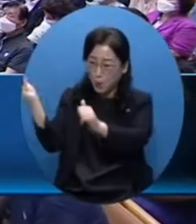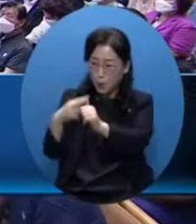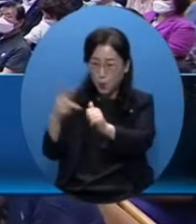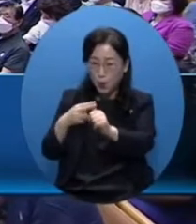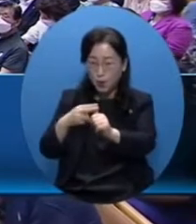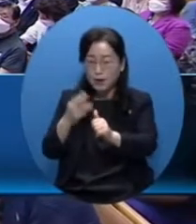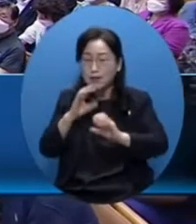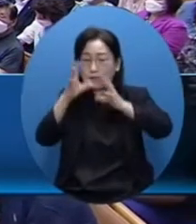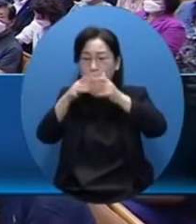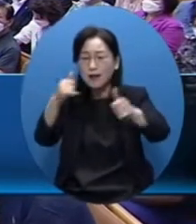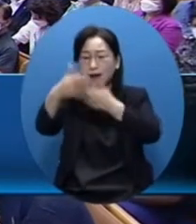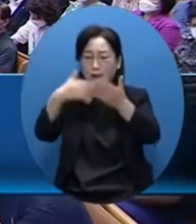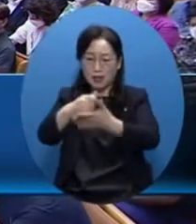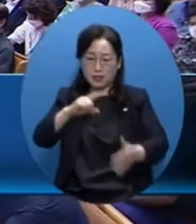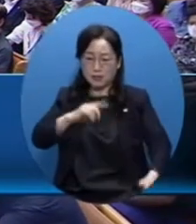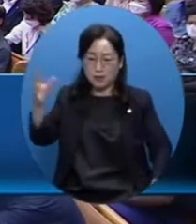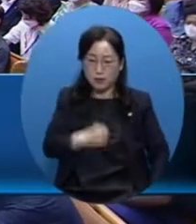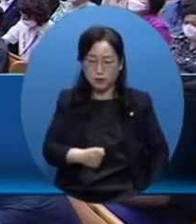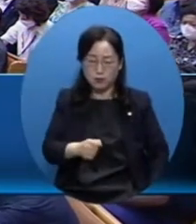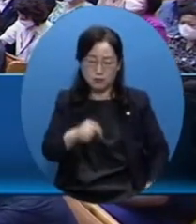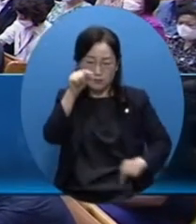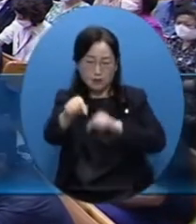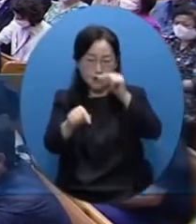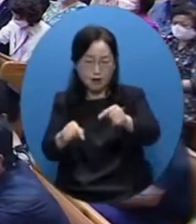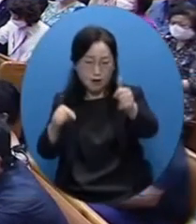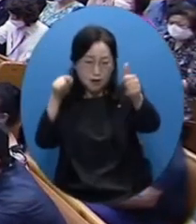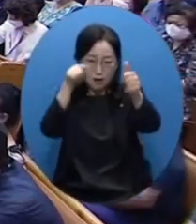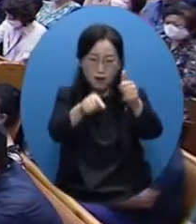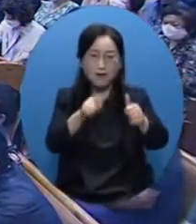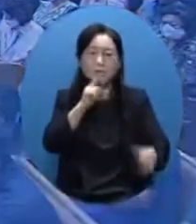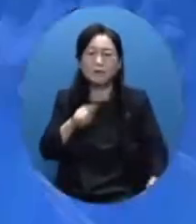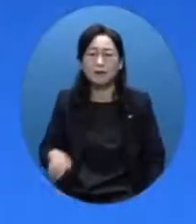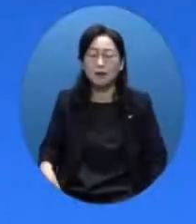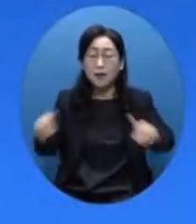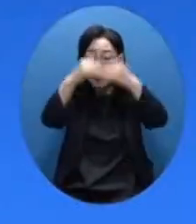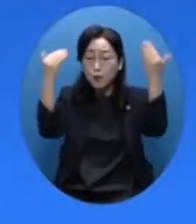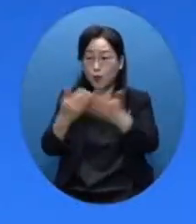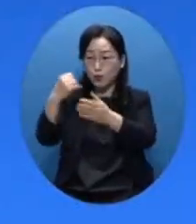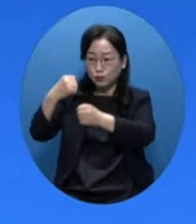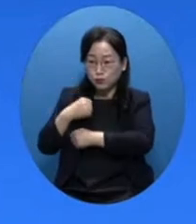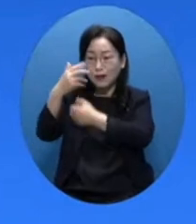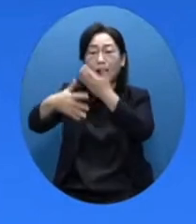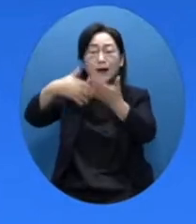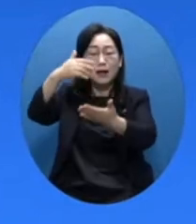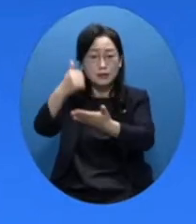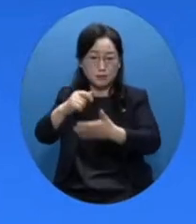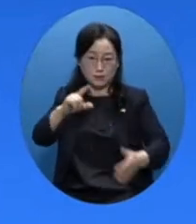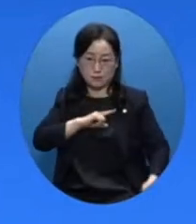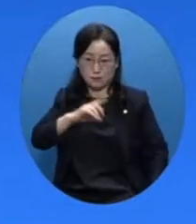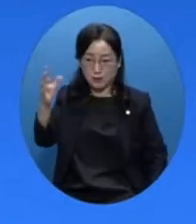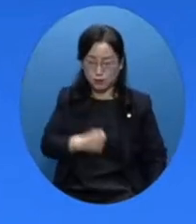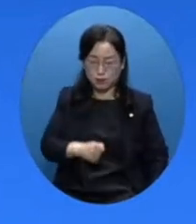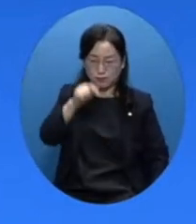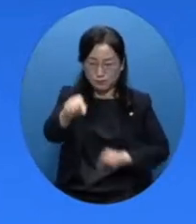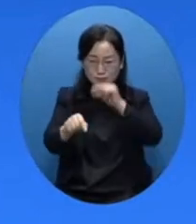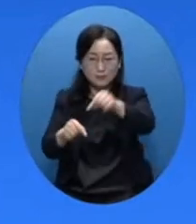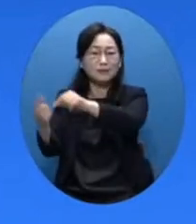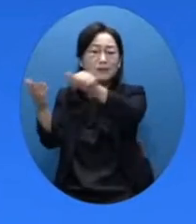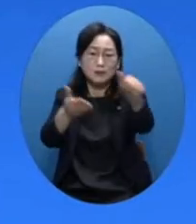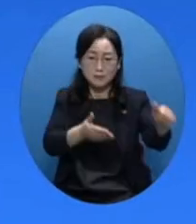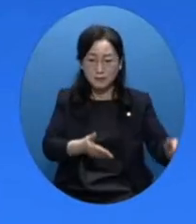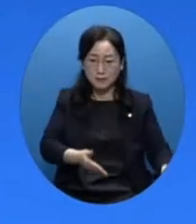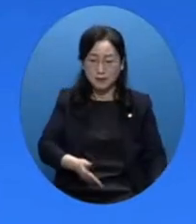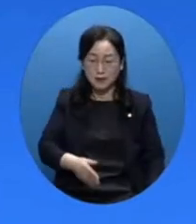네게 나아가 너라 강물에 하나님의 야외 하나님의 이름을 가지고 담배 전재 나가시기 바랍니다